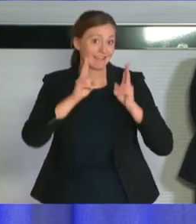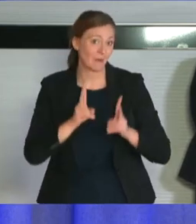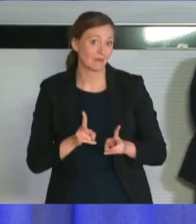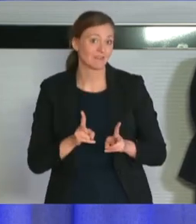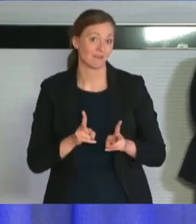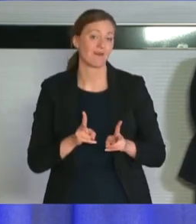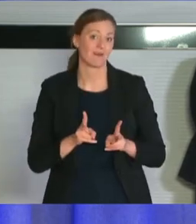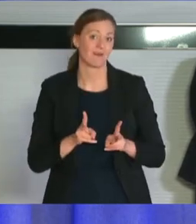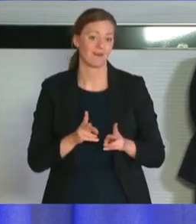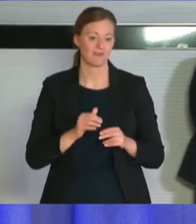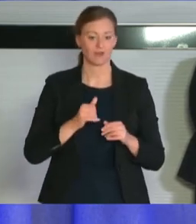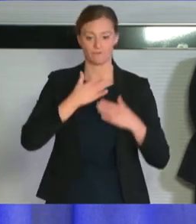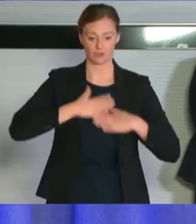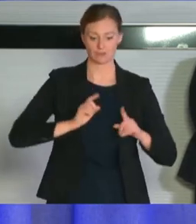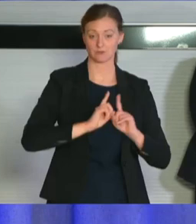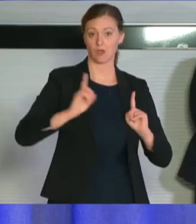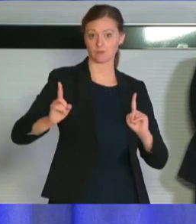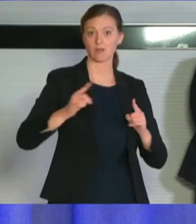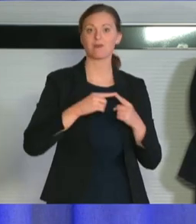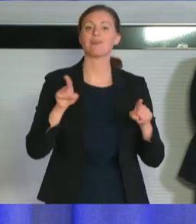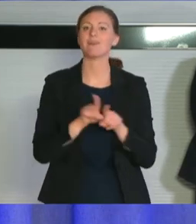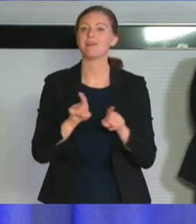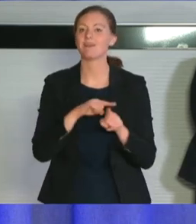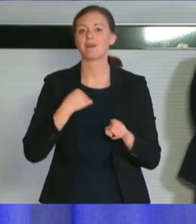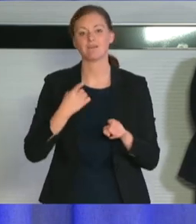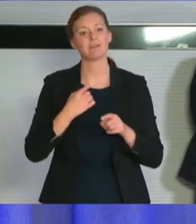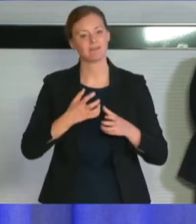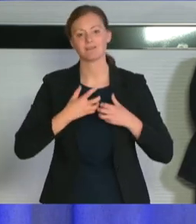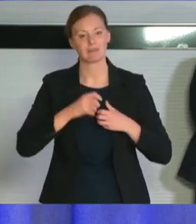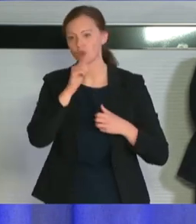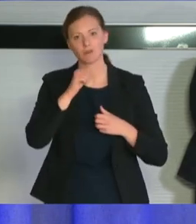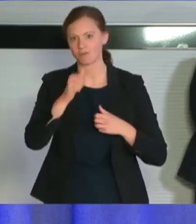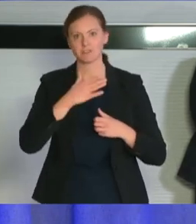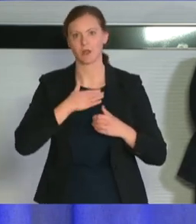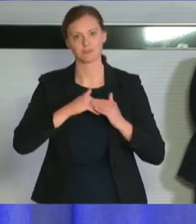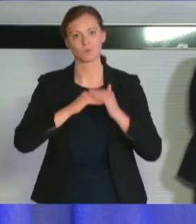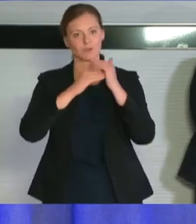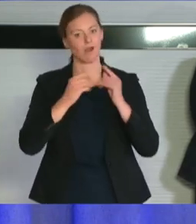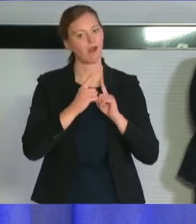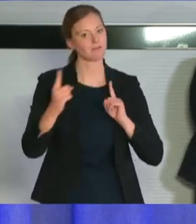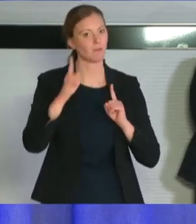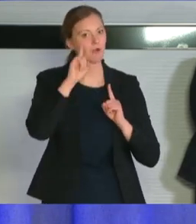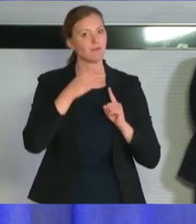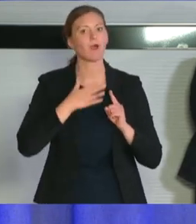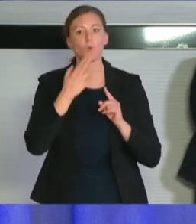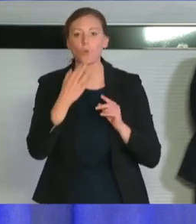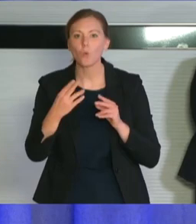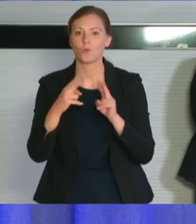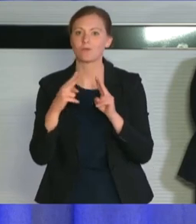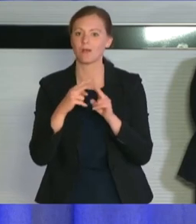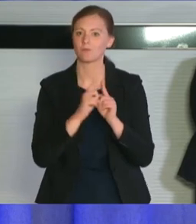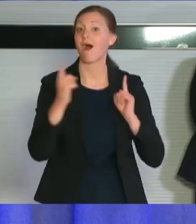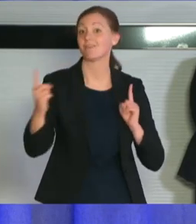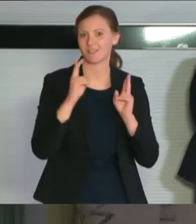ikke får, for det om vi har fysisk avstand, så trenger vi egentlig ikke å ha sosial avstand. For det går an å ha god kontakt, selv om du ikke må stå tett på